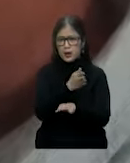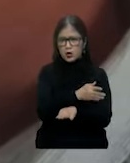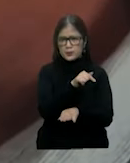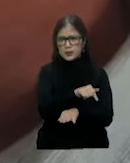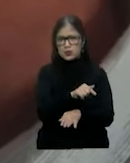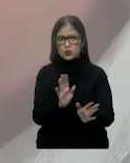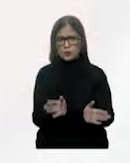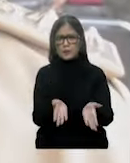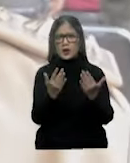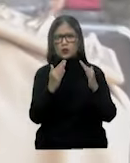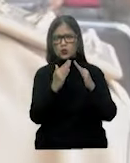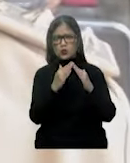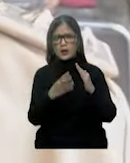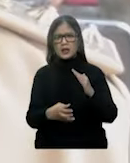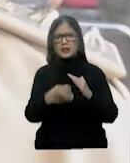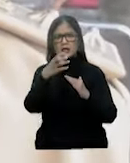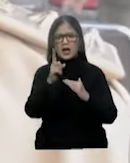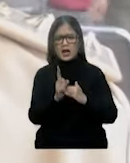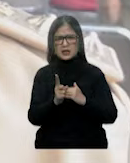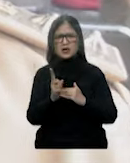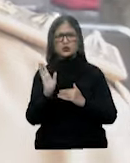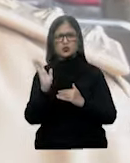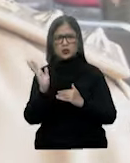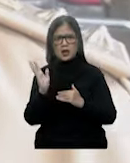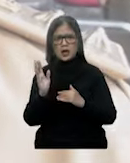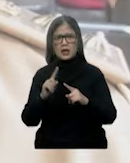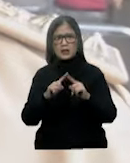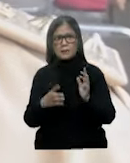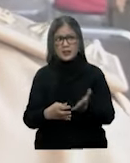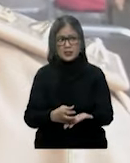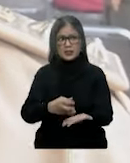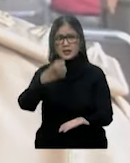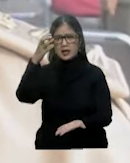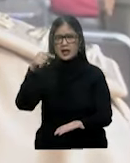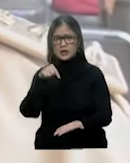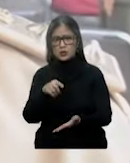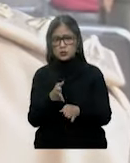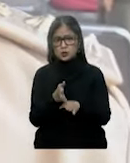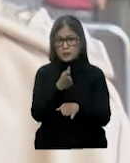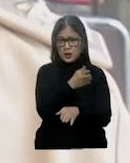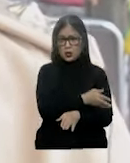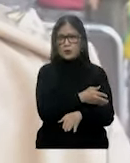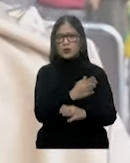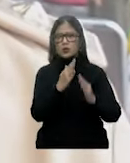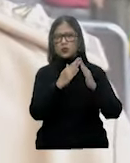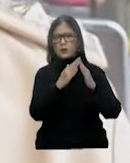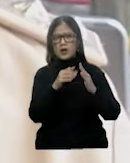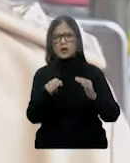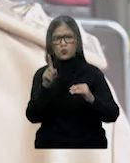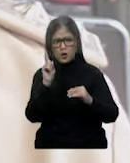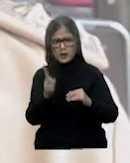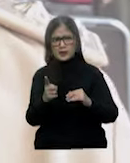rumahnya. Tiang itu berdiri sebelum ada rumah.